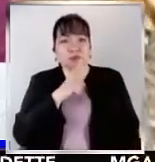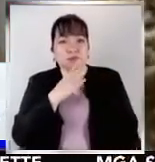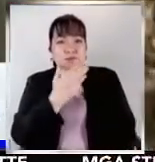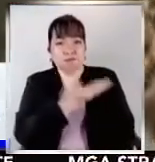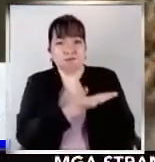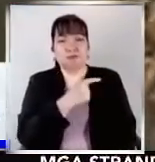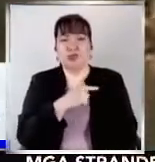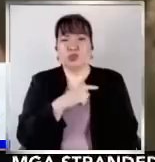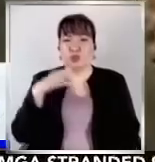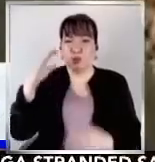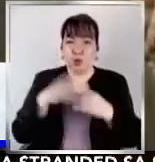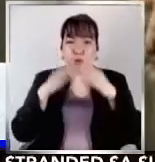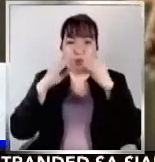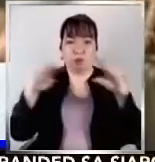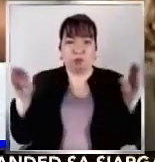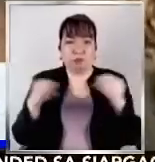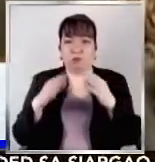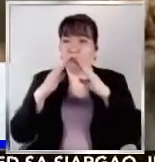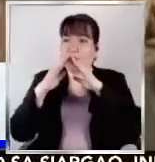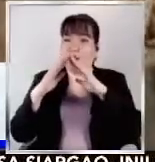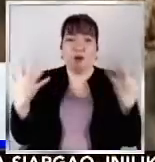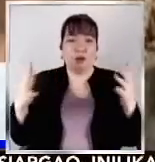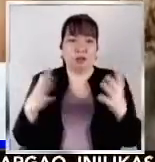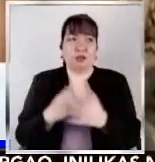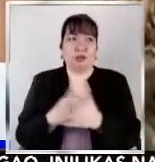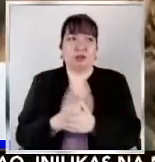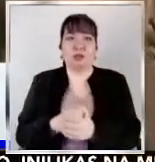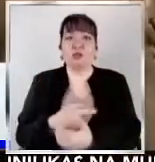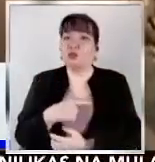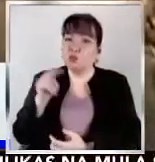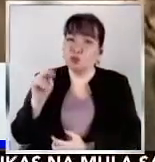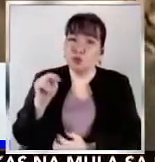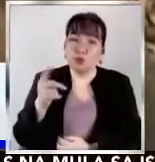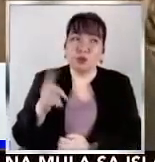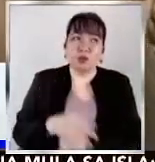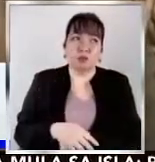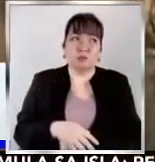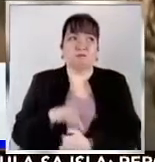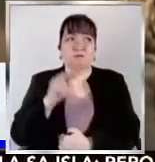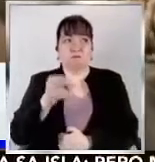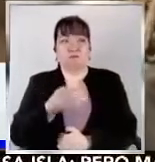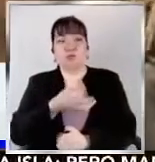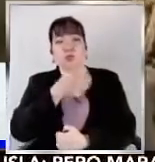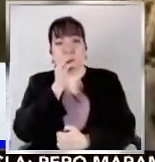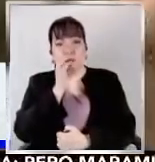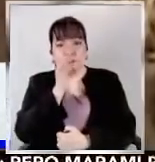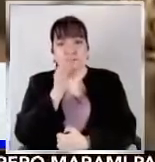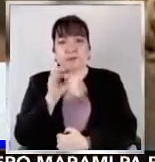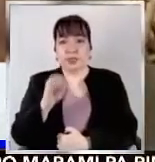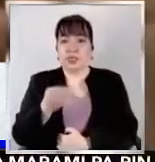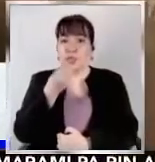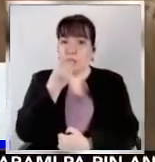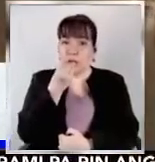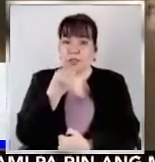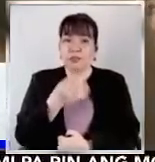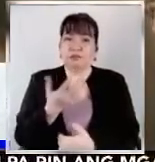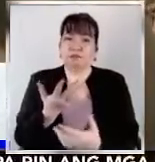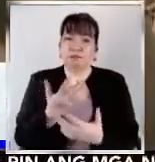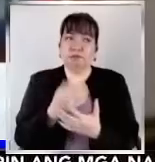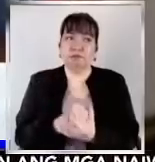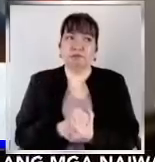bahay. Ano pong pinakakailangan ninyo? Yung pagkain, yung ano, tubig. Talagang hirap ng tubig dito, yung